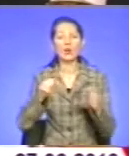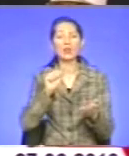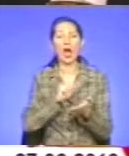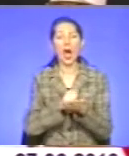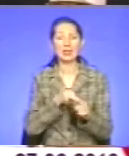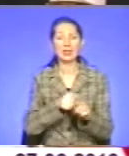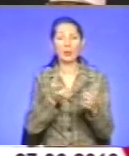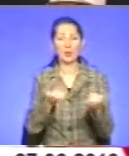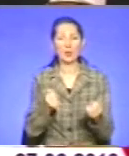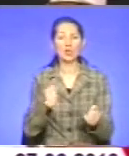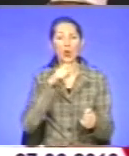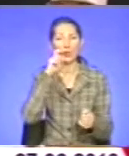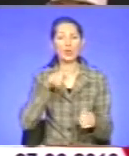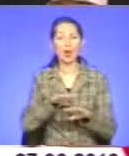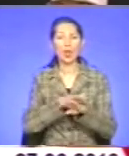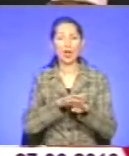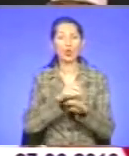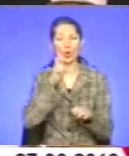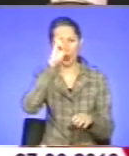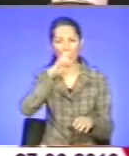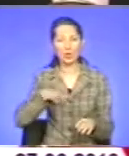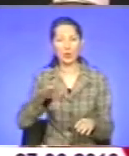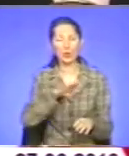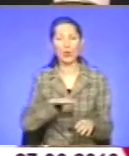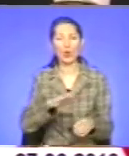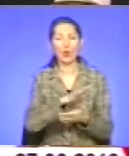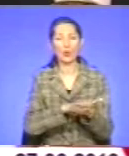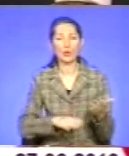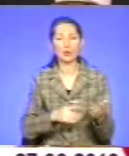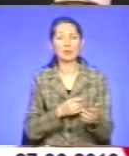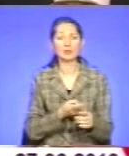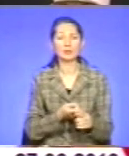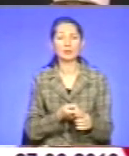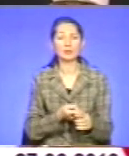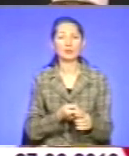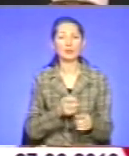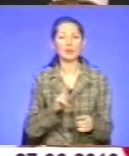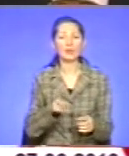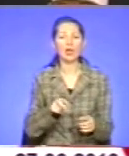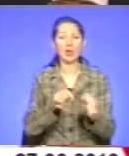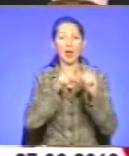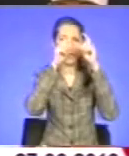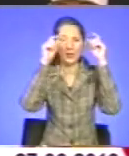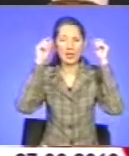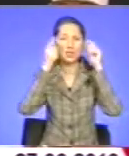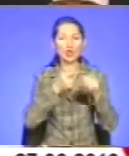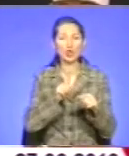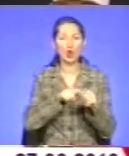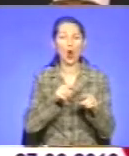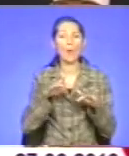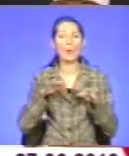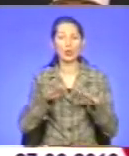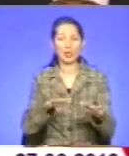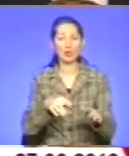Народною Республікою. І впродовж цієї тяглості, як вінець цього процесу, в